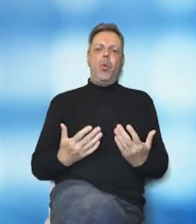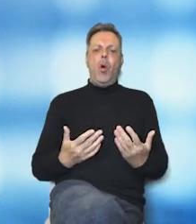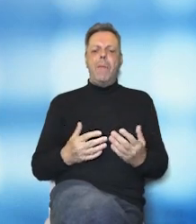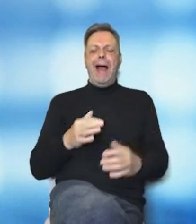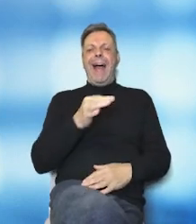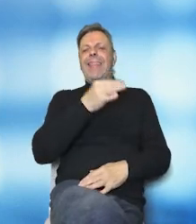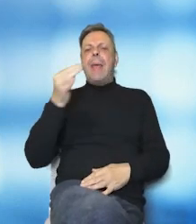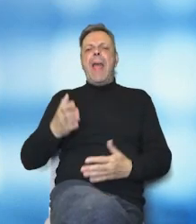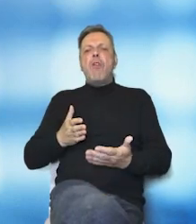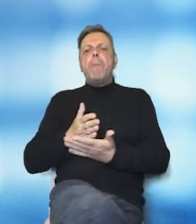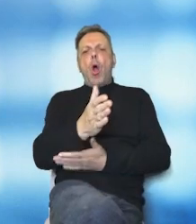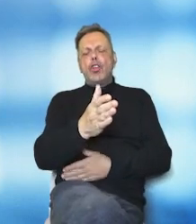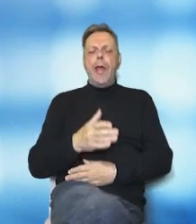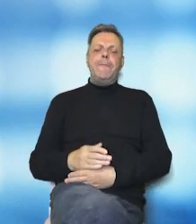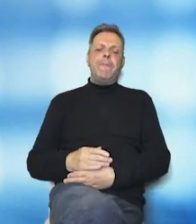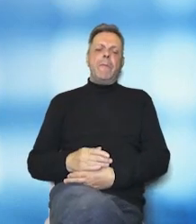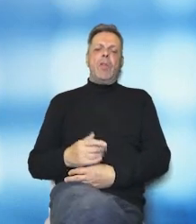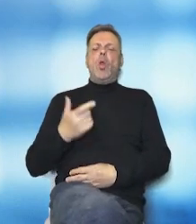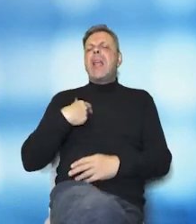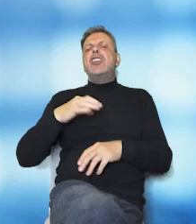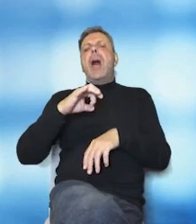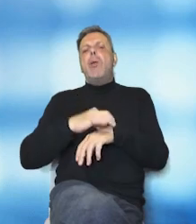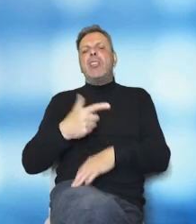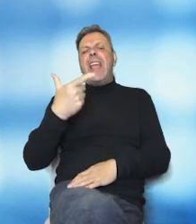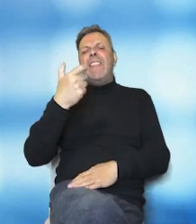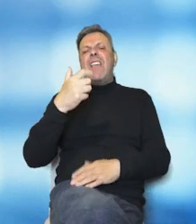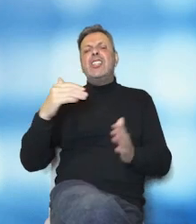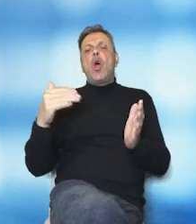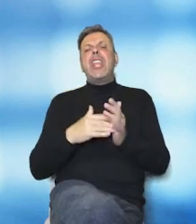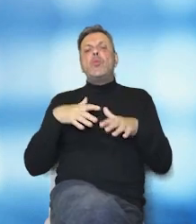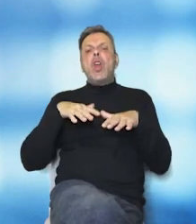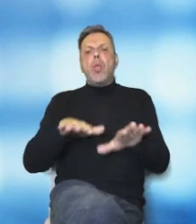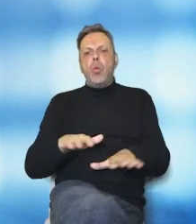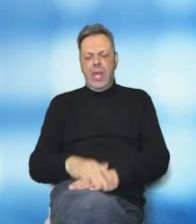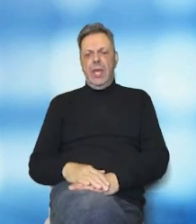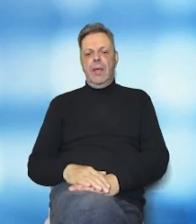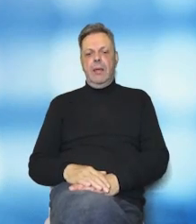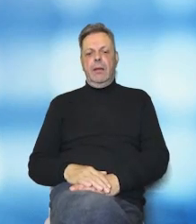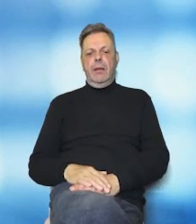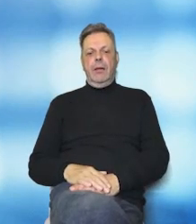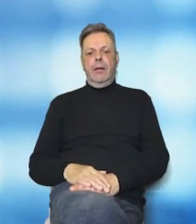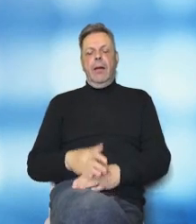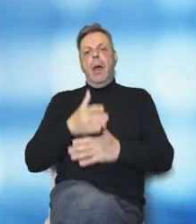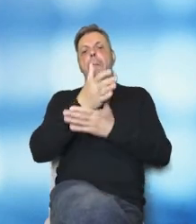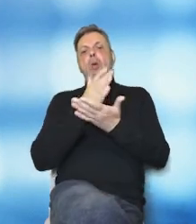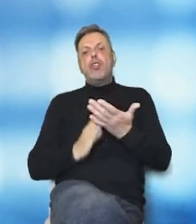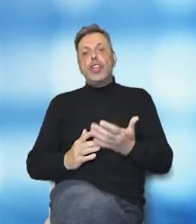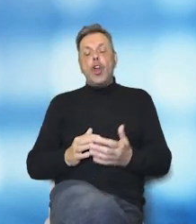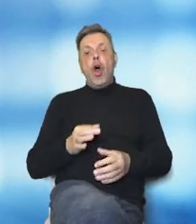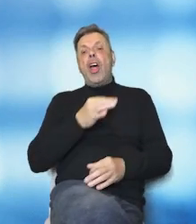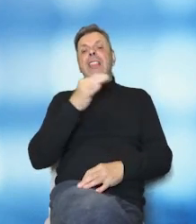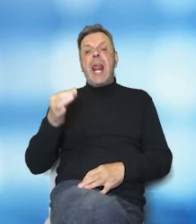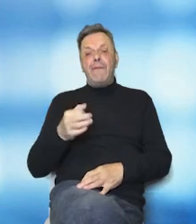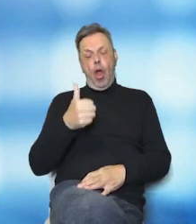dnevno prođe kroz naše ordinacije gotovo 200.000 ljudi. Znate, prosječno dnevno najmanje